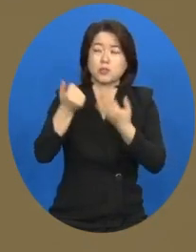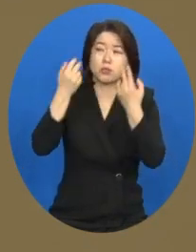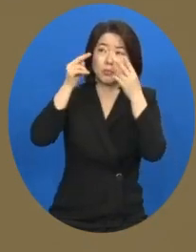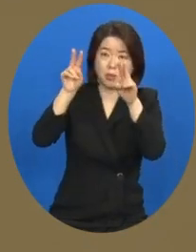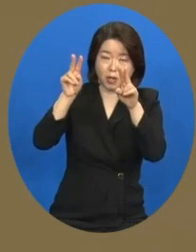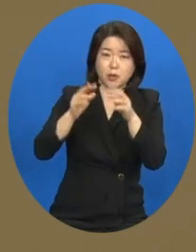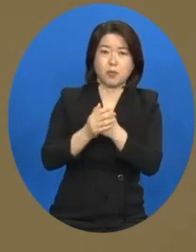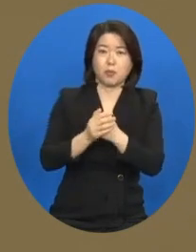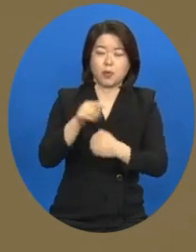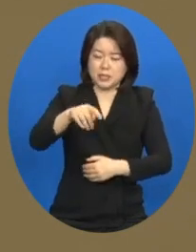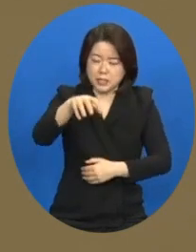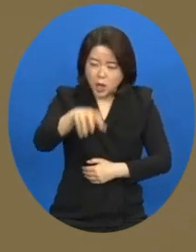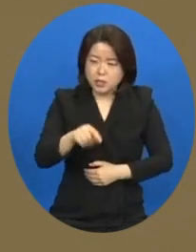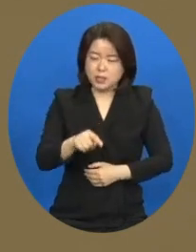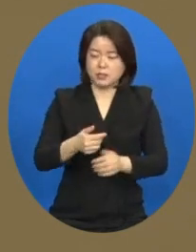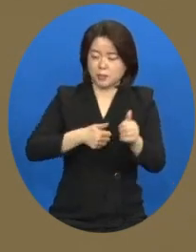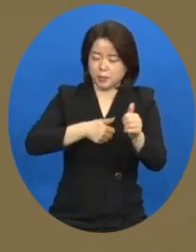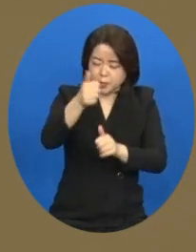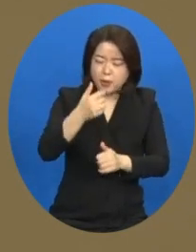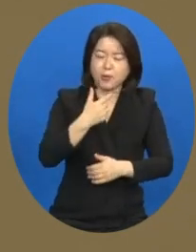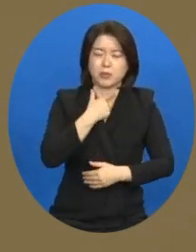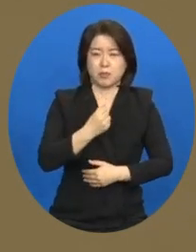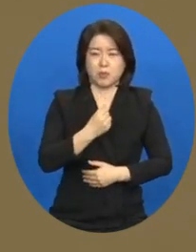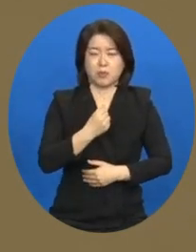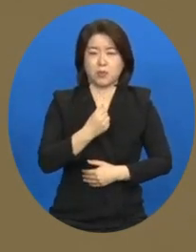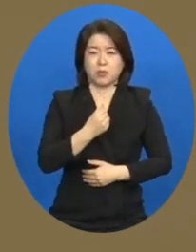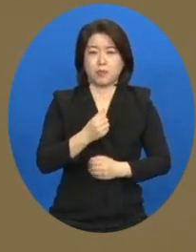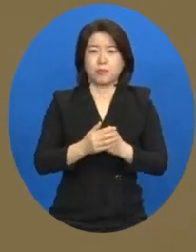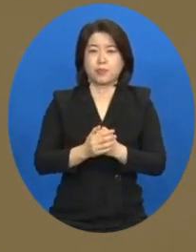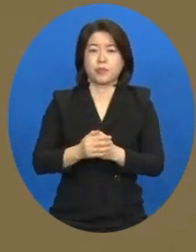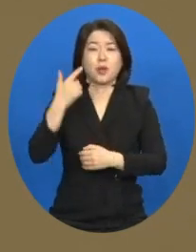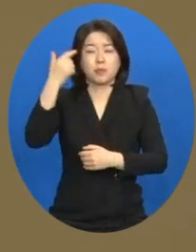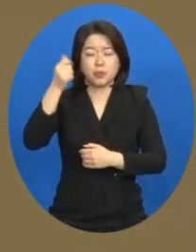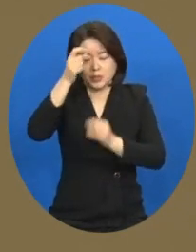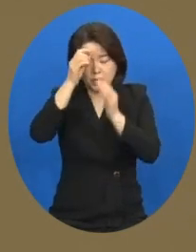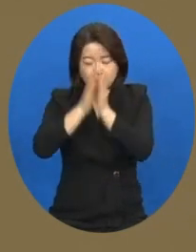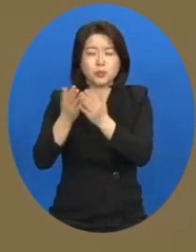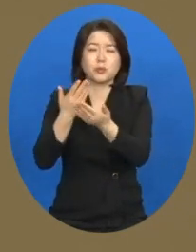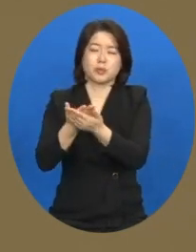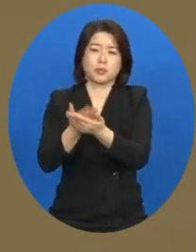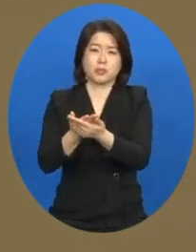바라보고 여기서는 극복했으면 좋겠다. 목사님 기도해 주세요.